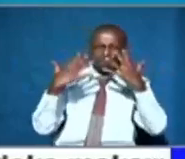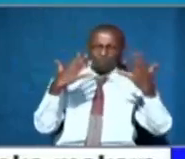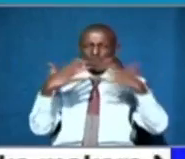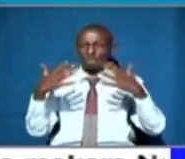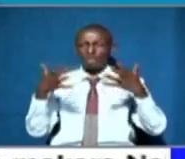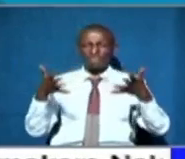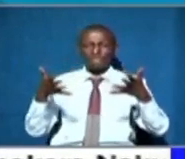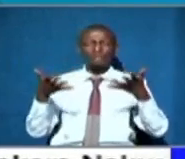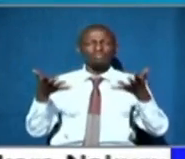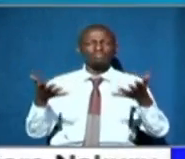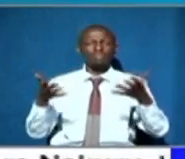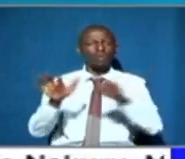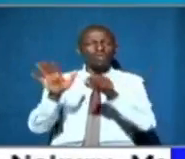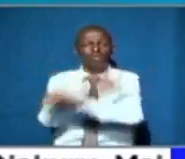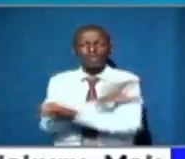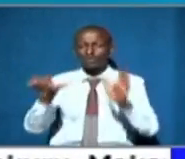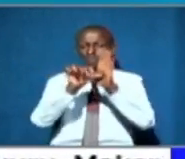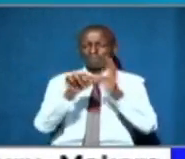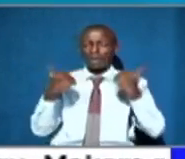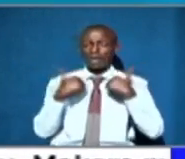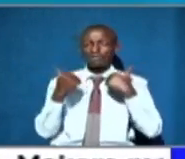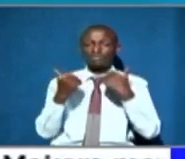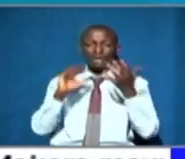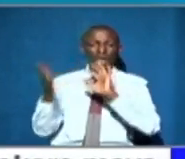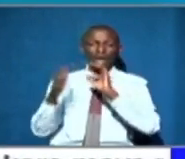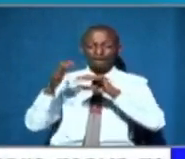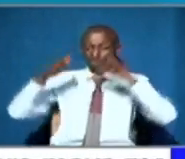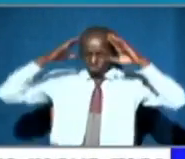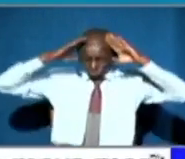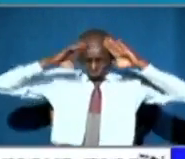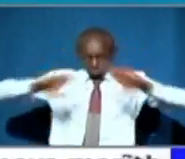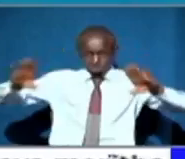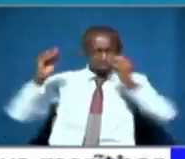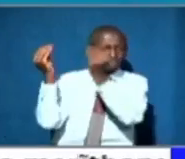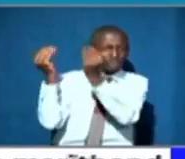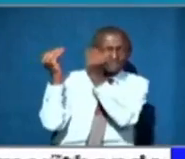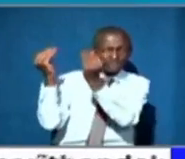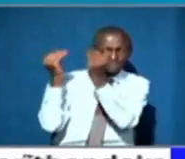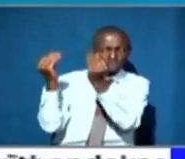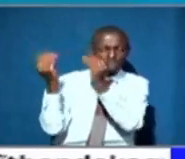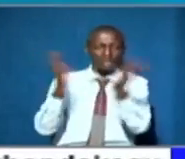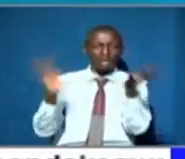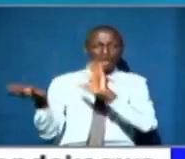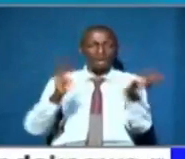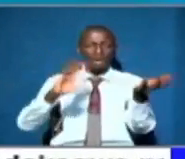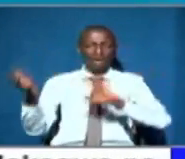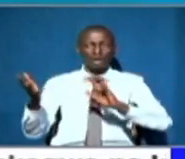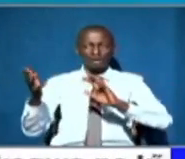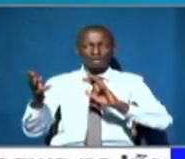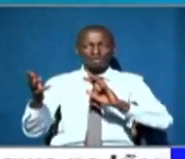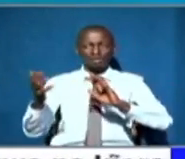age thina riu mafundithio ma ni kuonania withiramu thini wa indu wokire kurora thini wa thino ni maisha ma